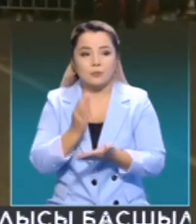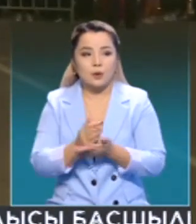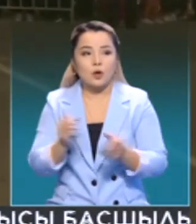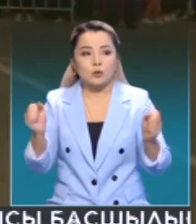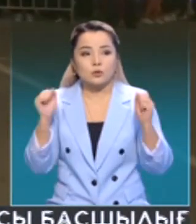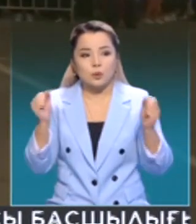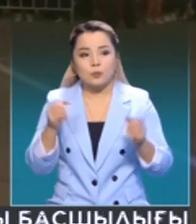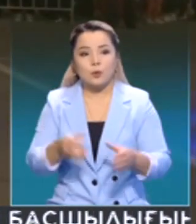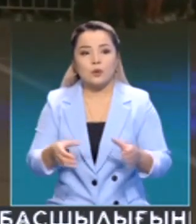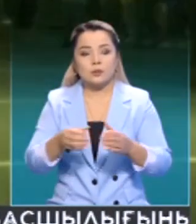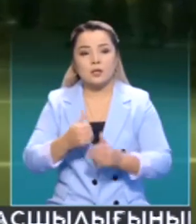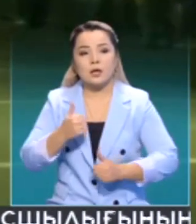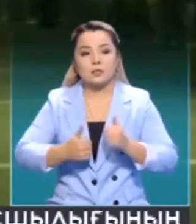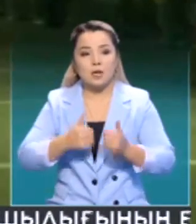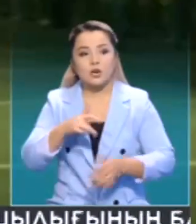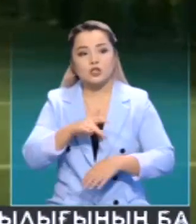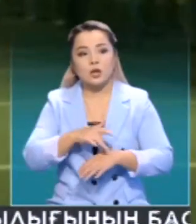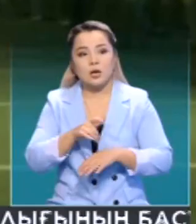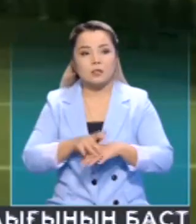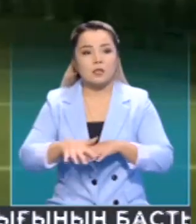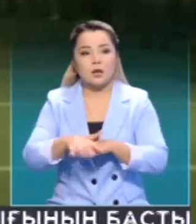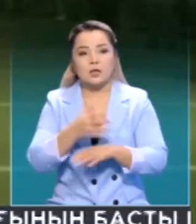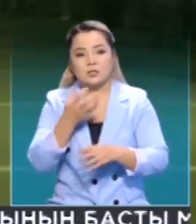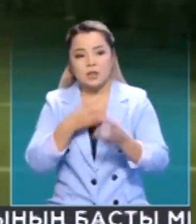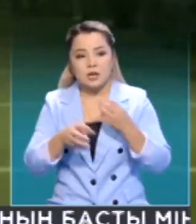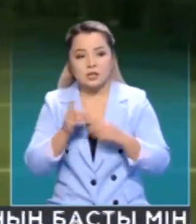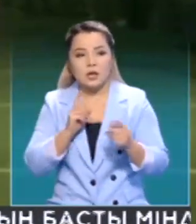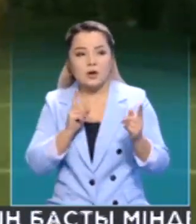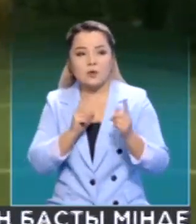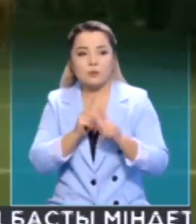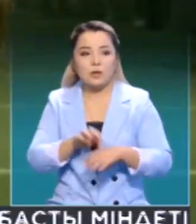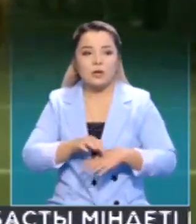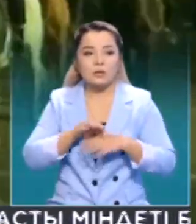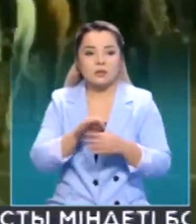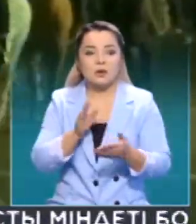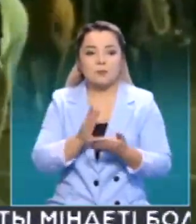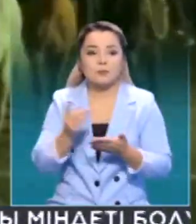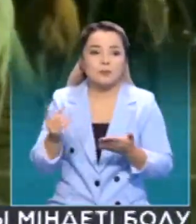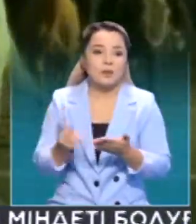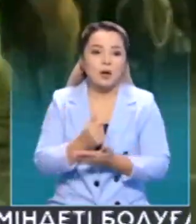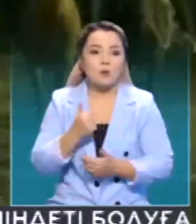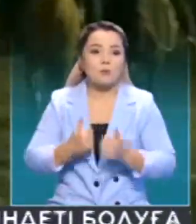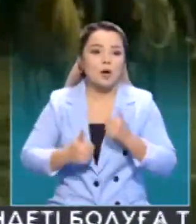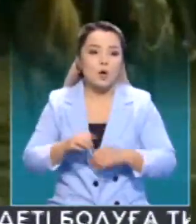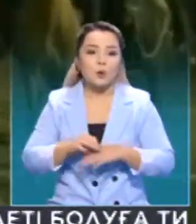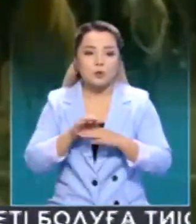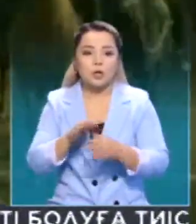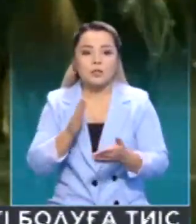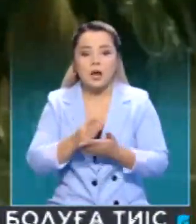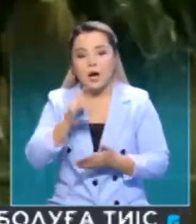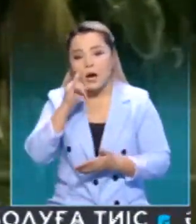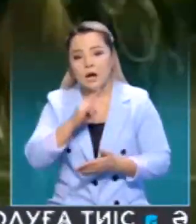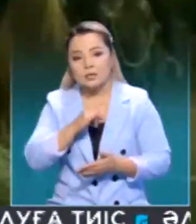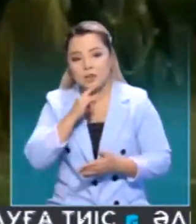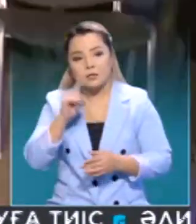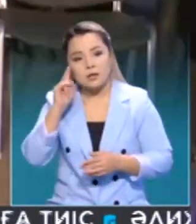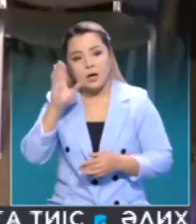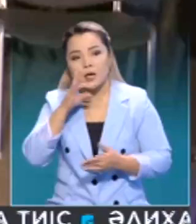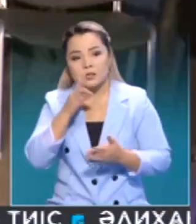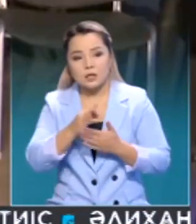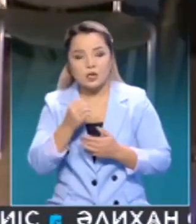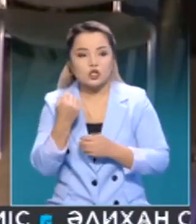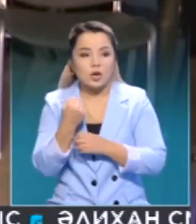спортты ұлықтаған шабандоздарды жанкүйер қауым ыстық ықыласпен қарсы алды. Биыл алғаш рет өткен марафон бәйгеде қазақтың қазанатын дәріптеген